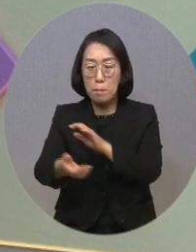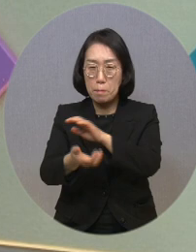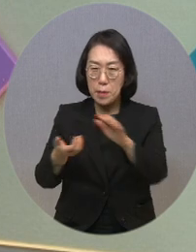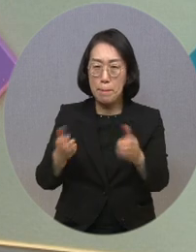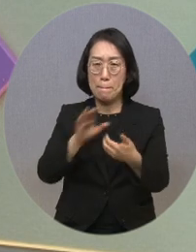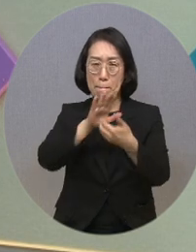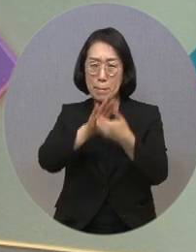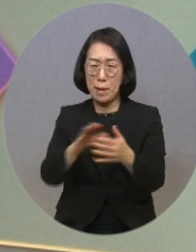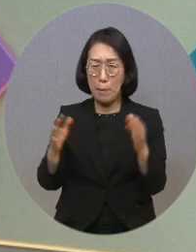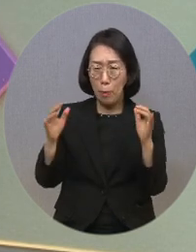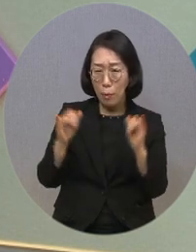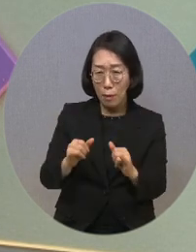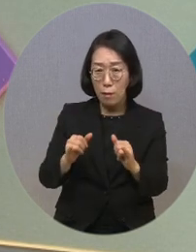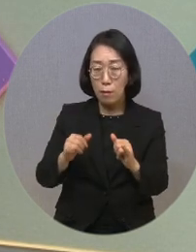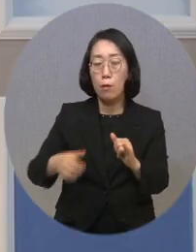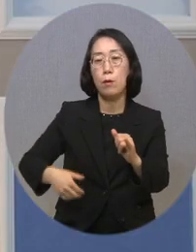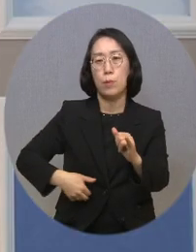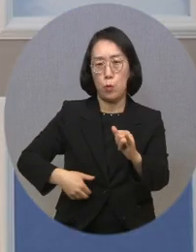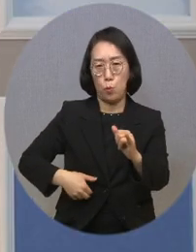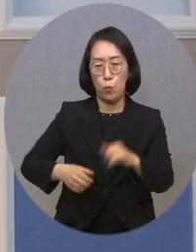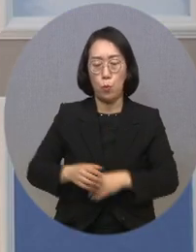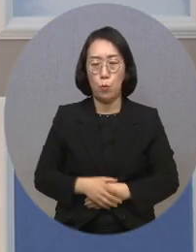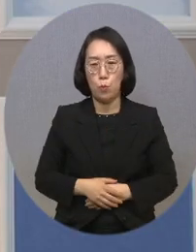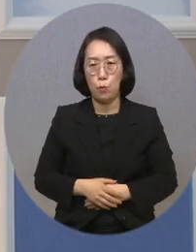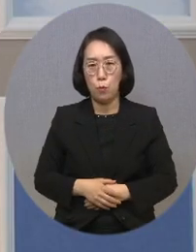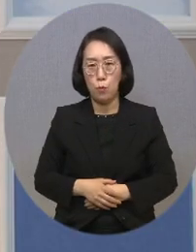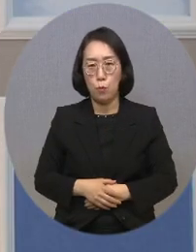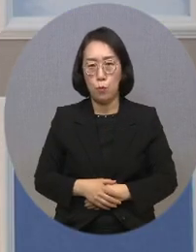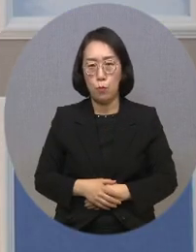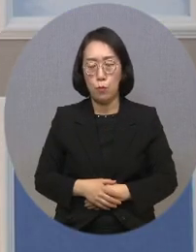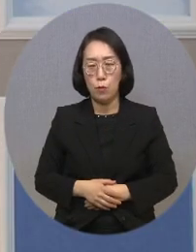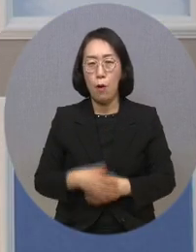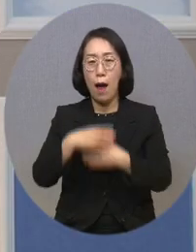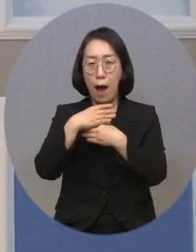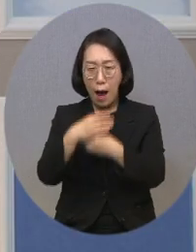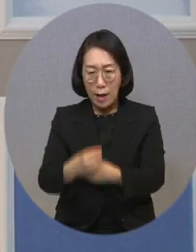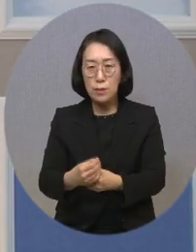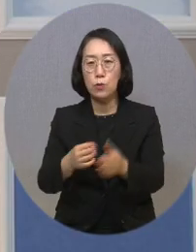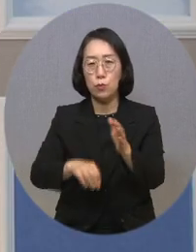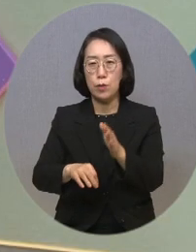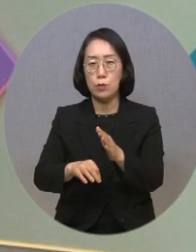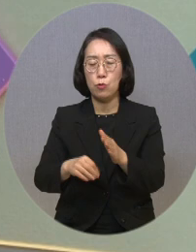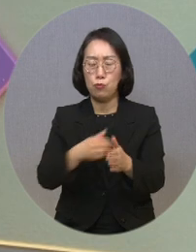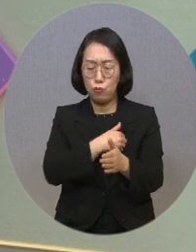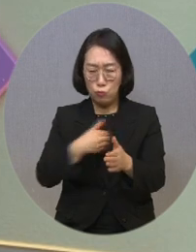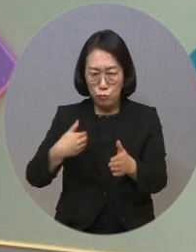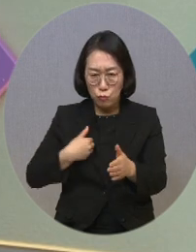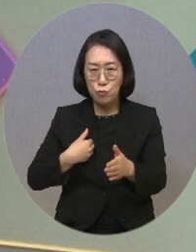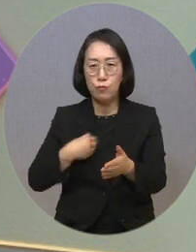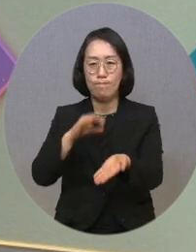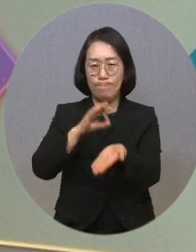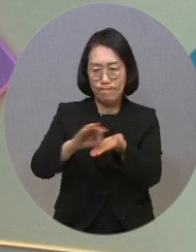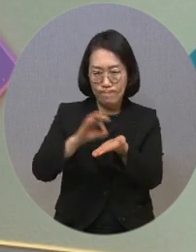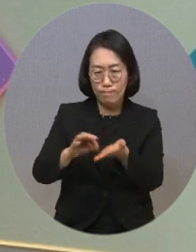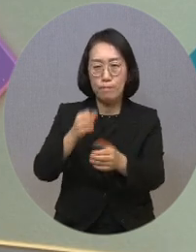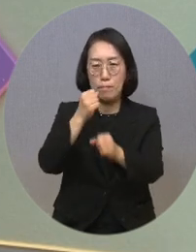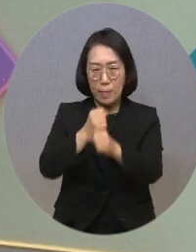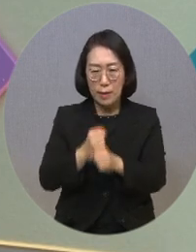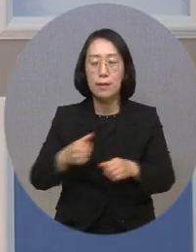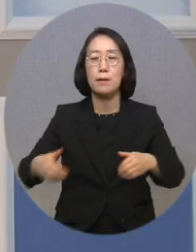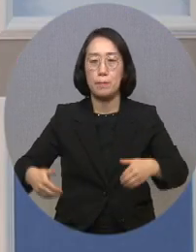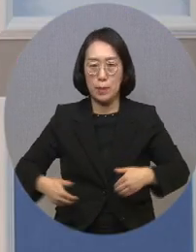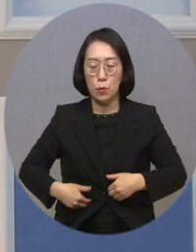방지하는 차원에서라도 네. 안전에 대한 투자를 게을리하지 말아야 될 것 같다 그런 생각입니다. 네, 좋은 의견